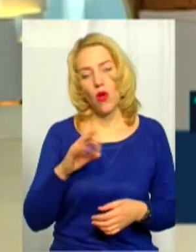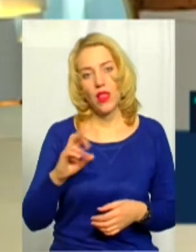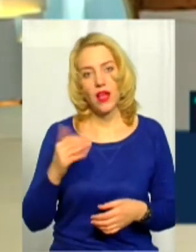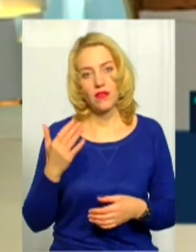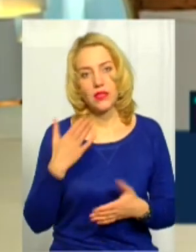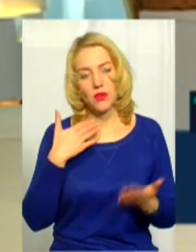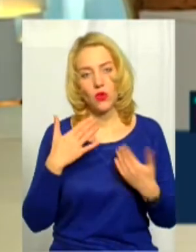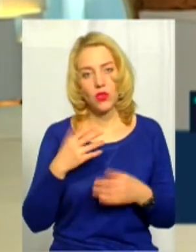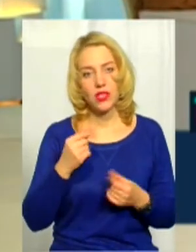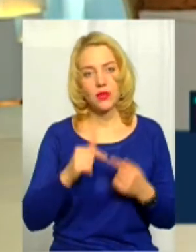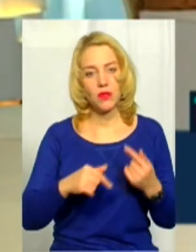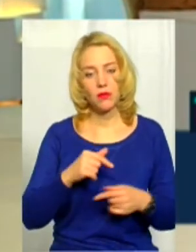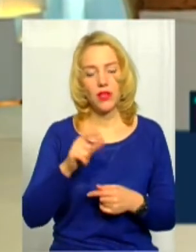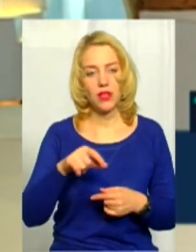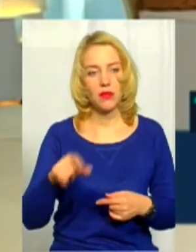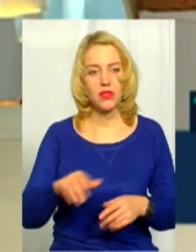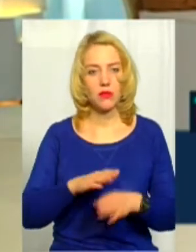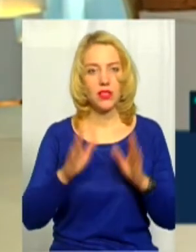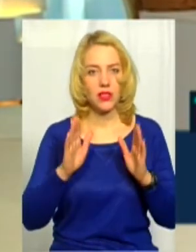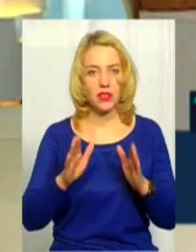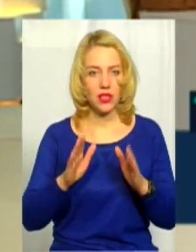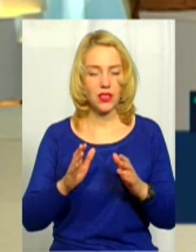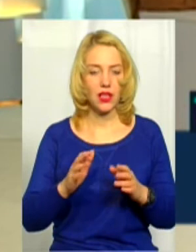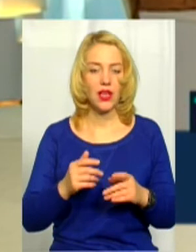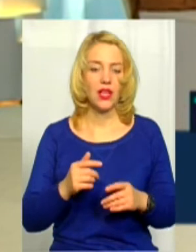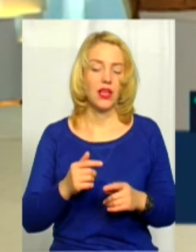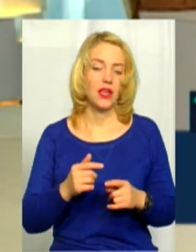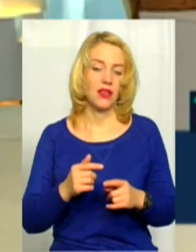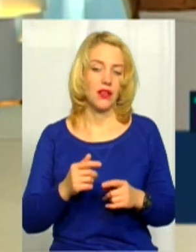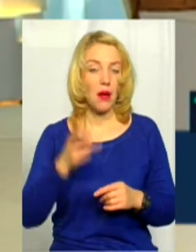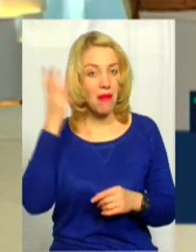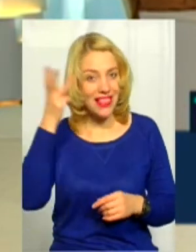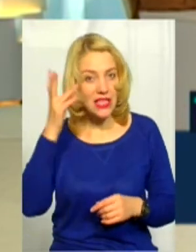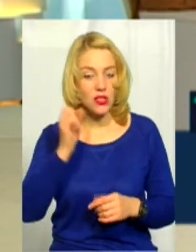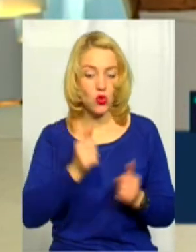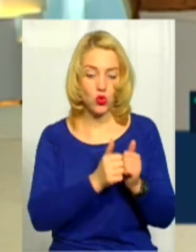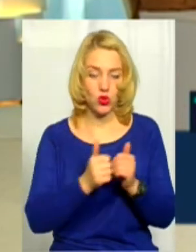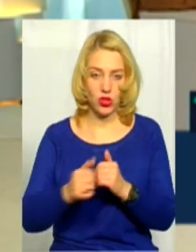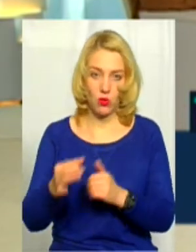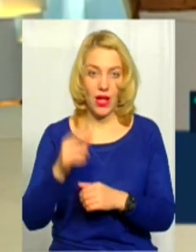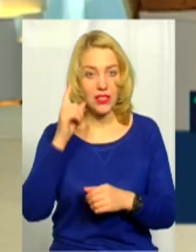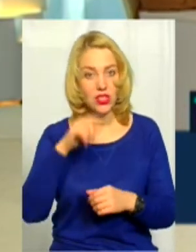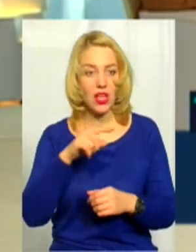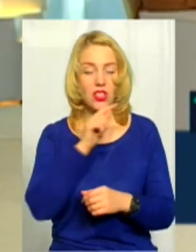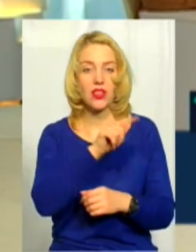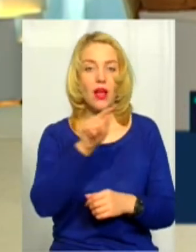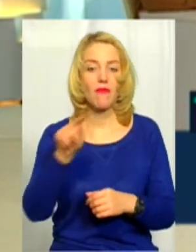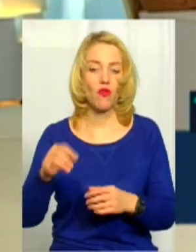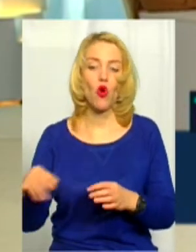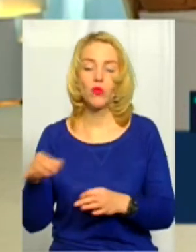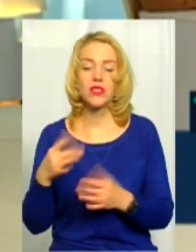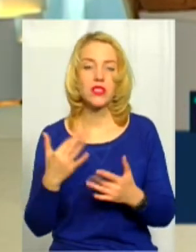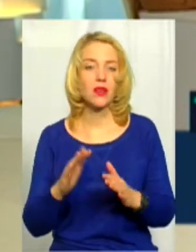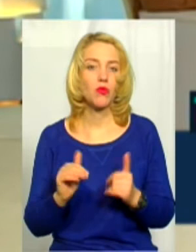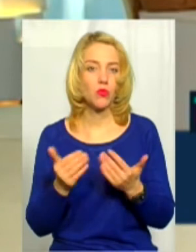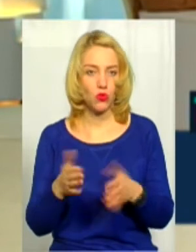із підприємцями не тільки Хмельницького, ну і сусідніх областей. А от чи знаєте ви, скільки грошей там, у сусідніх областях, пропонують